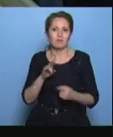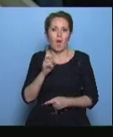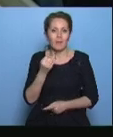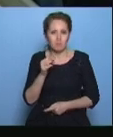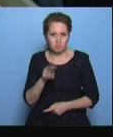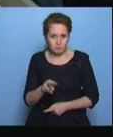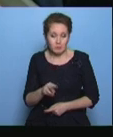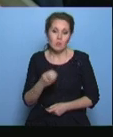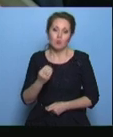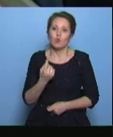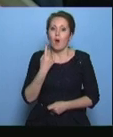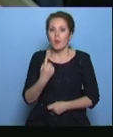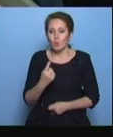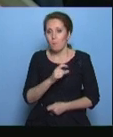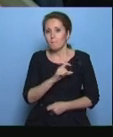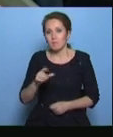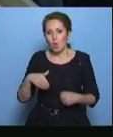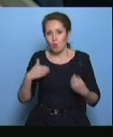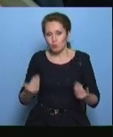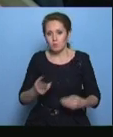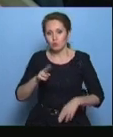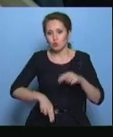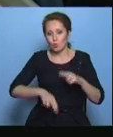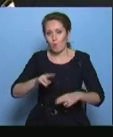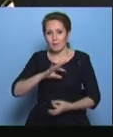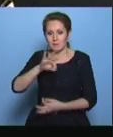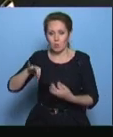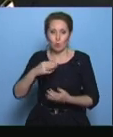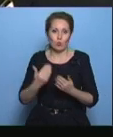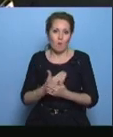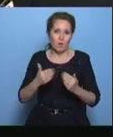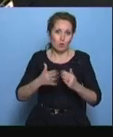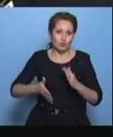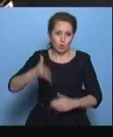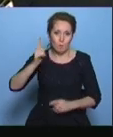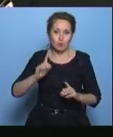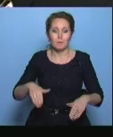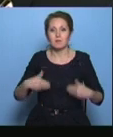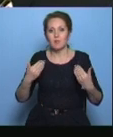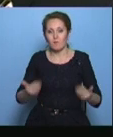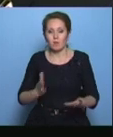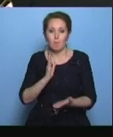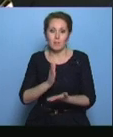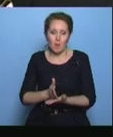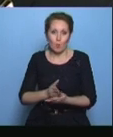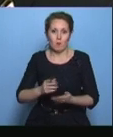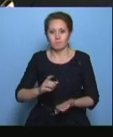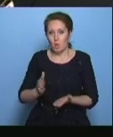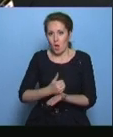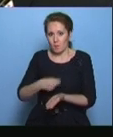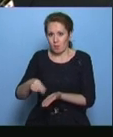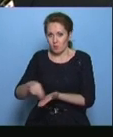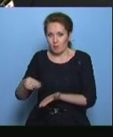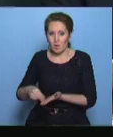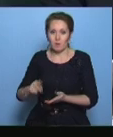одно предложение – строить для сирот новое жилье, потому что предоставление значительных средств на прямое приобретение квартир усугубляет ситуацию на